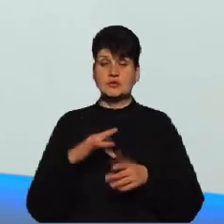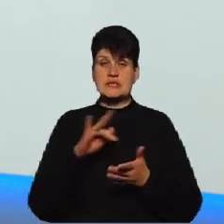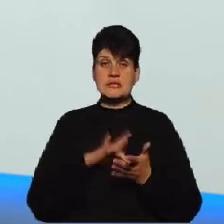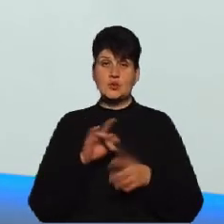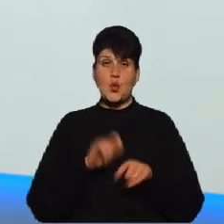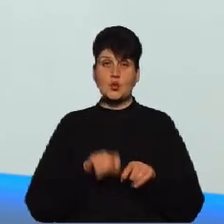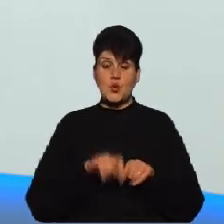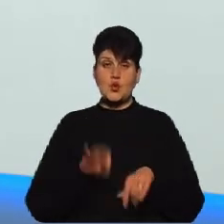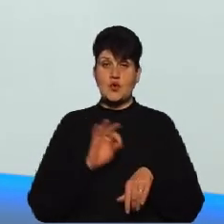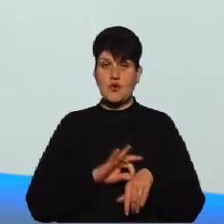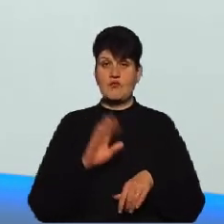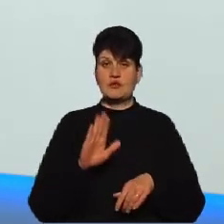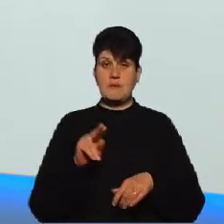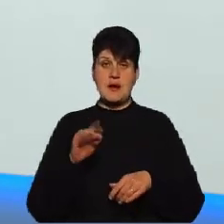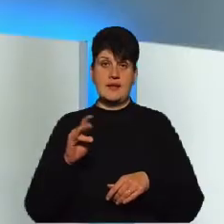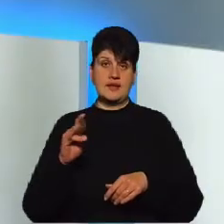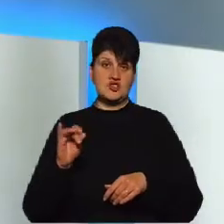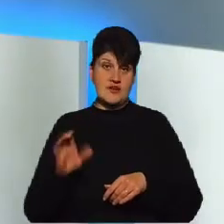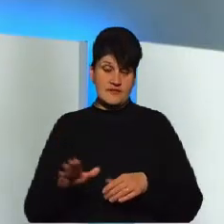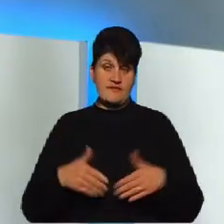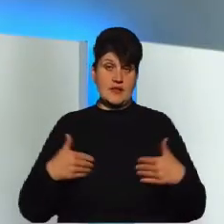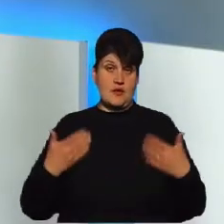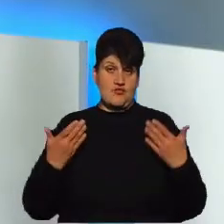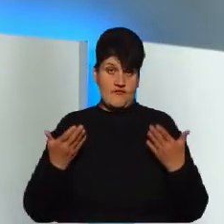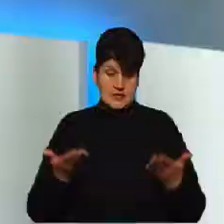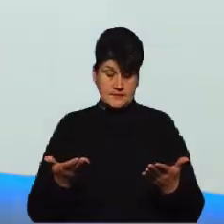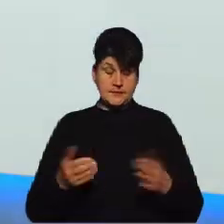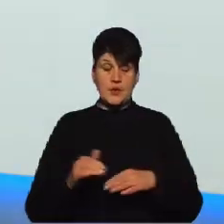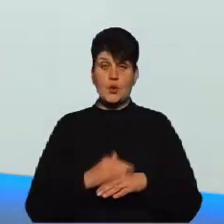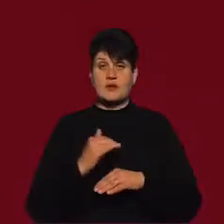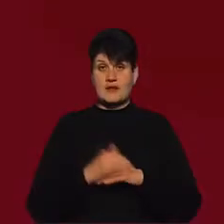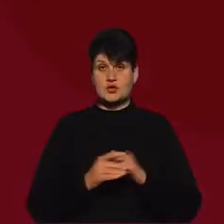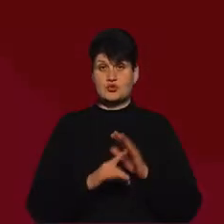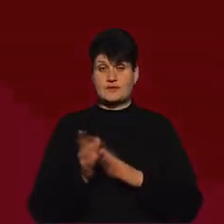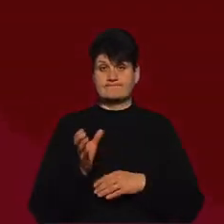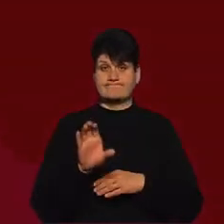Володимир Паничев. Вітаю вас. Добрий вечір. І розпочнемо з візитівки.